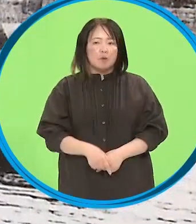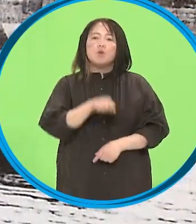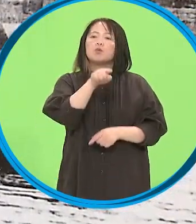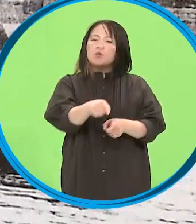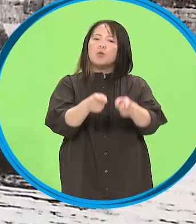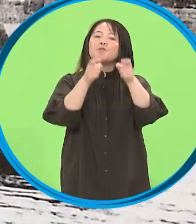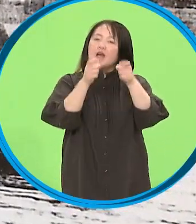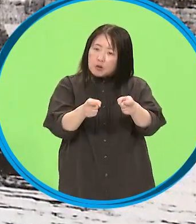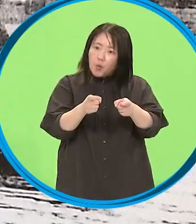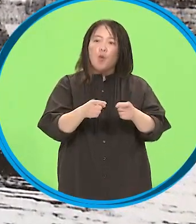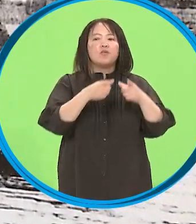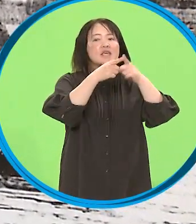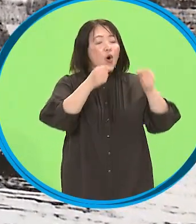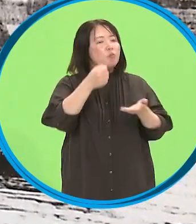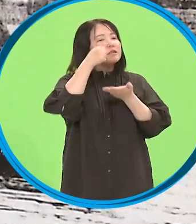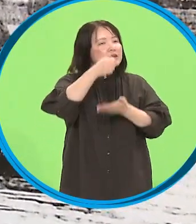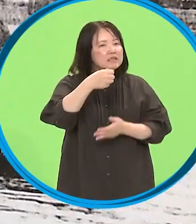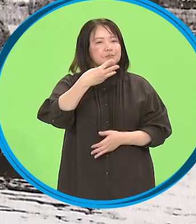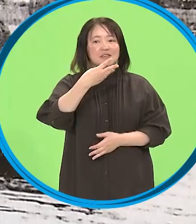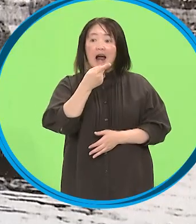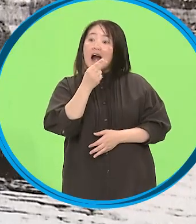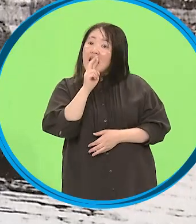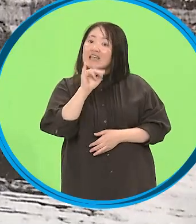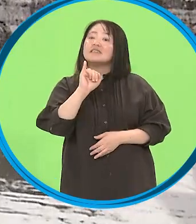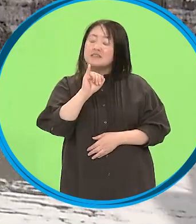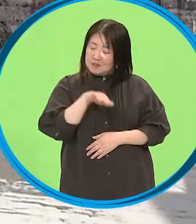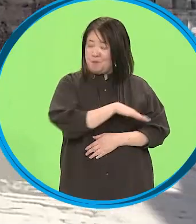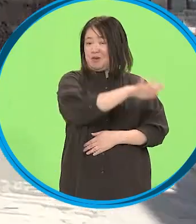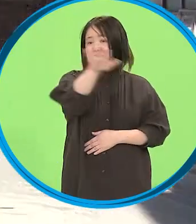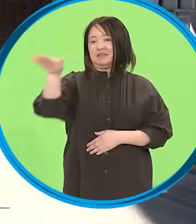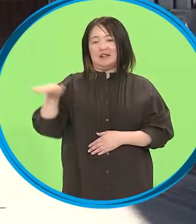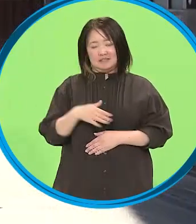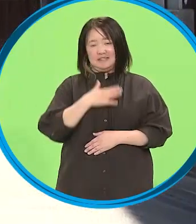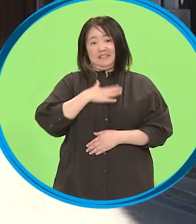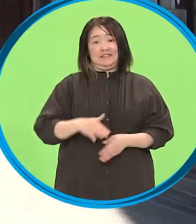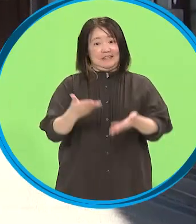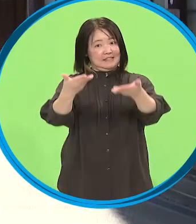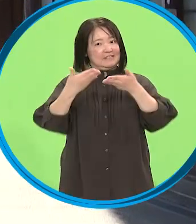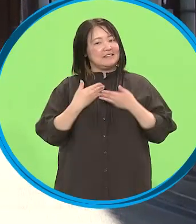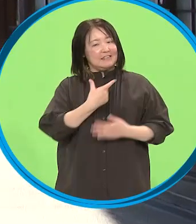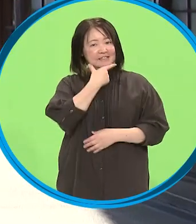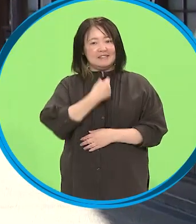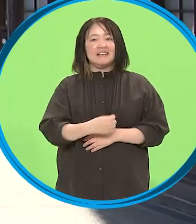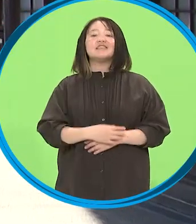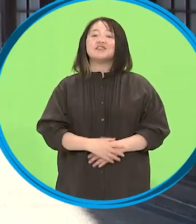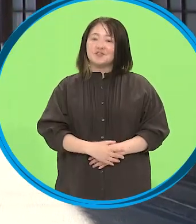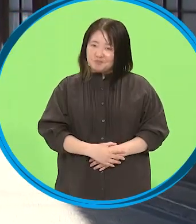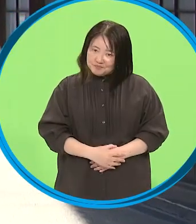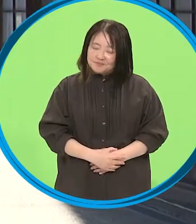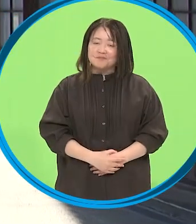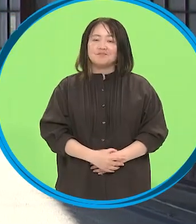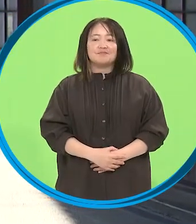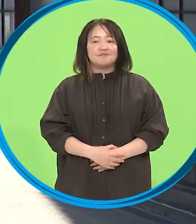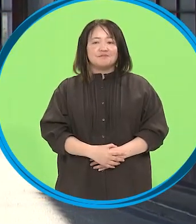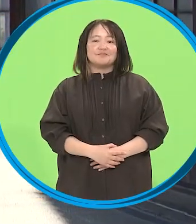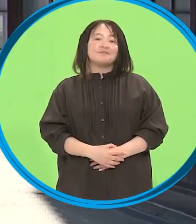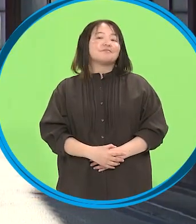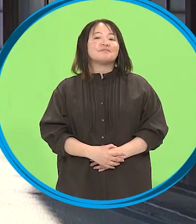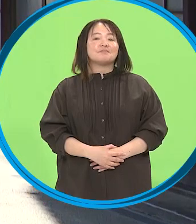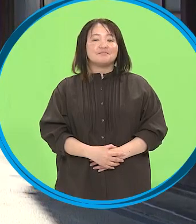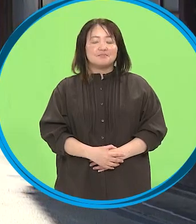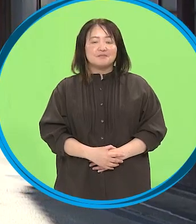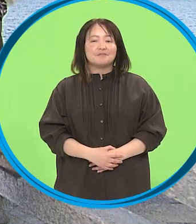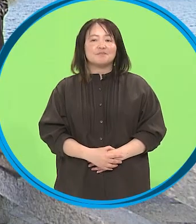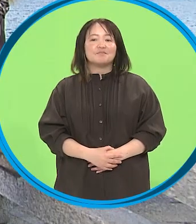ね、北前船などの多くの船で栄えた港町、日本遺産御手洗をたくさんの人に知っていただきたいです